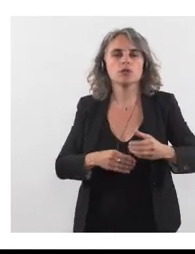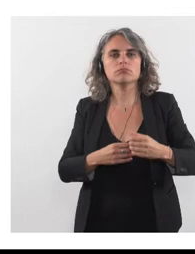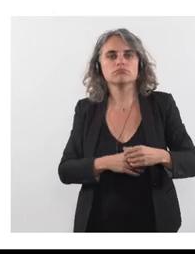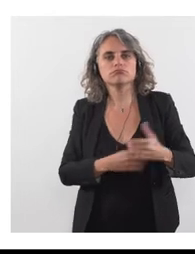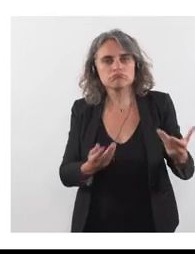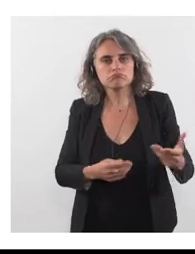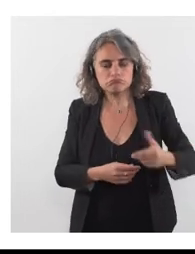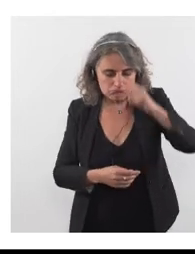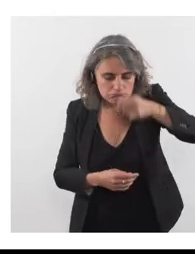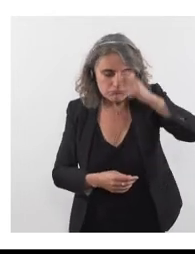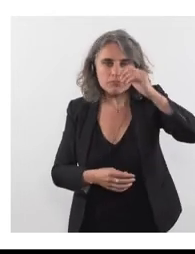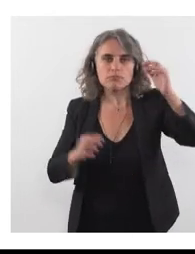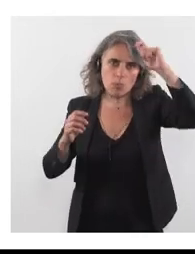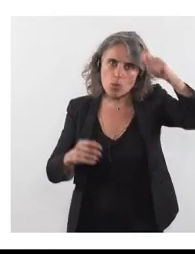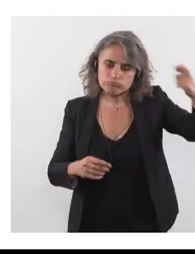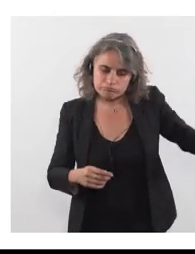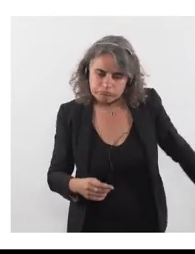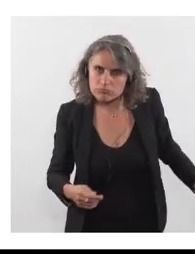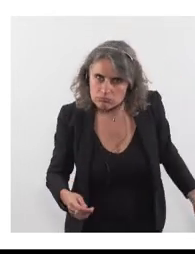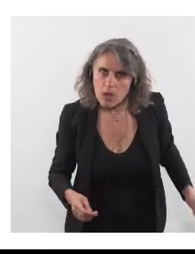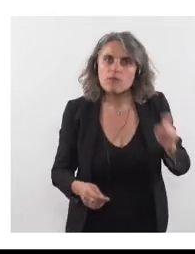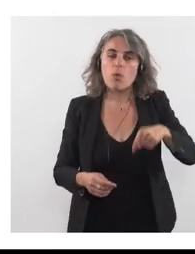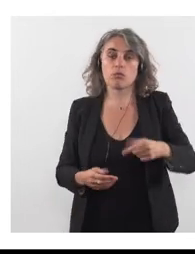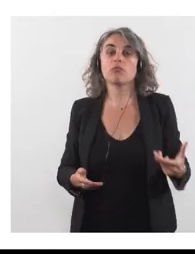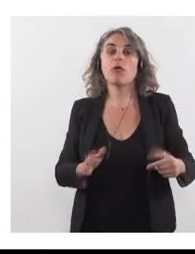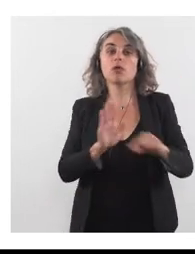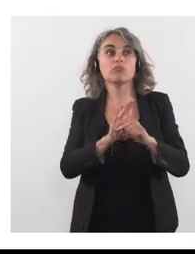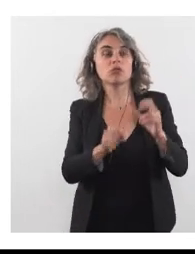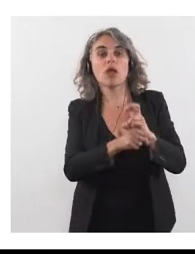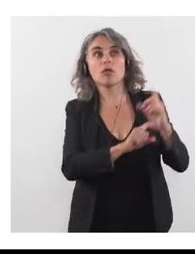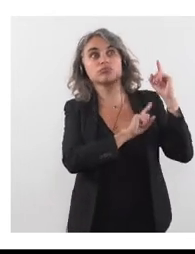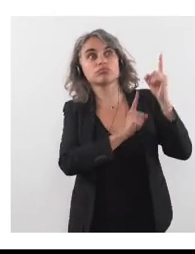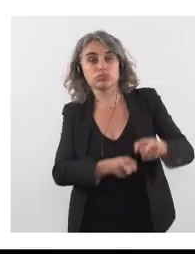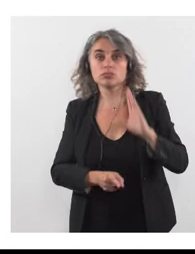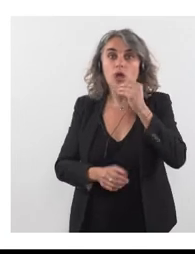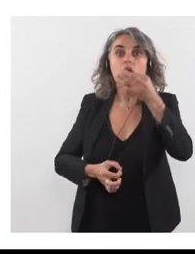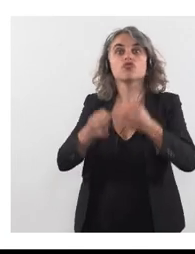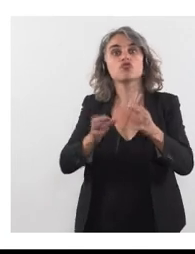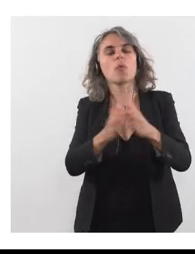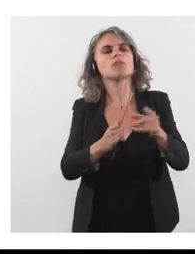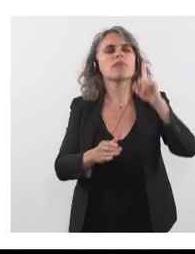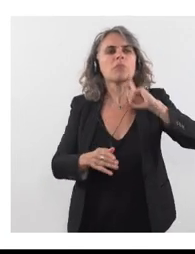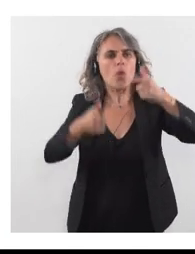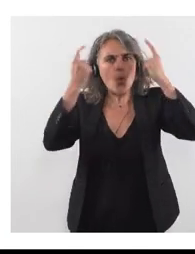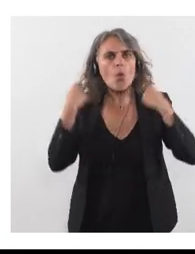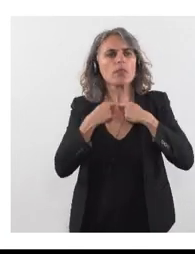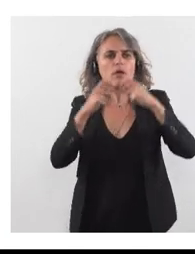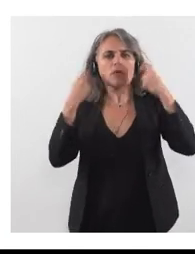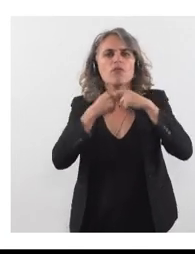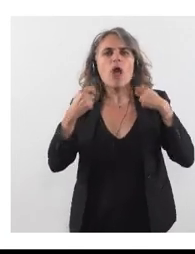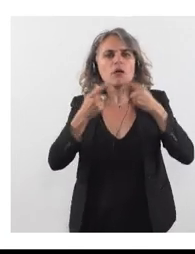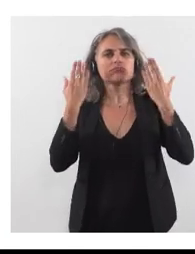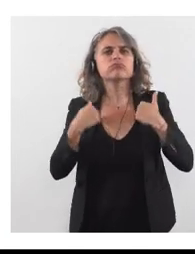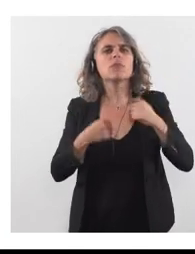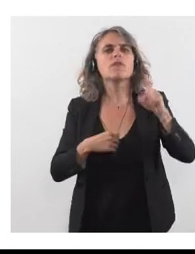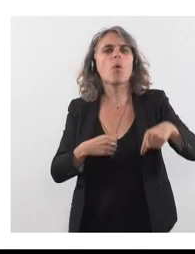trouvait dans le... Et sur cette base-là, il y a des juges qui ont exigé que des femmes retirent le foulard. Et donc la Belgique a été condamnée